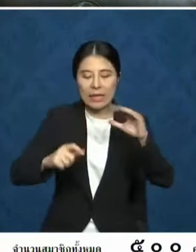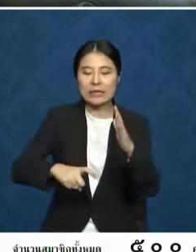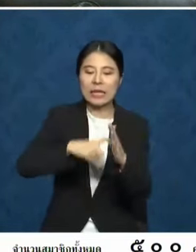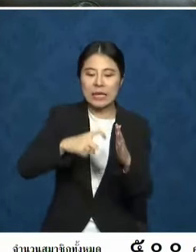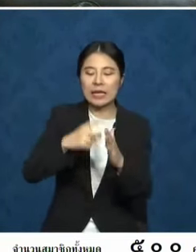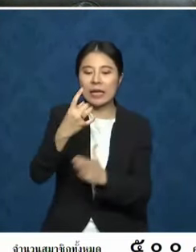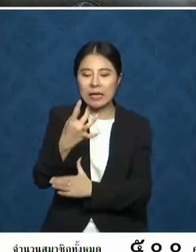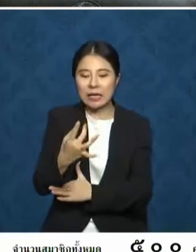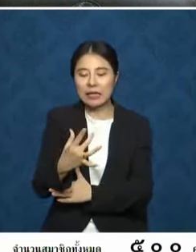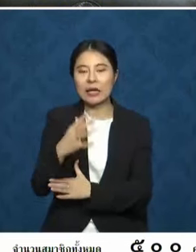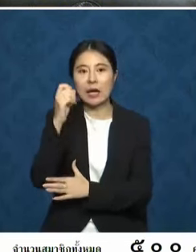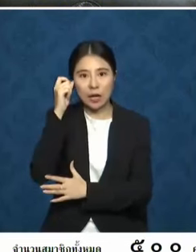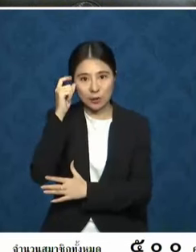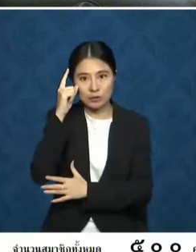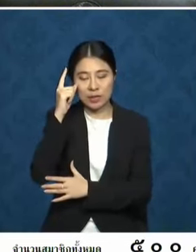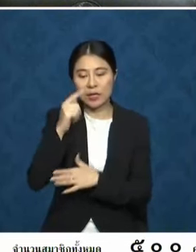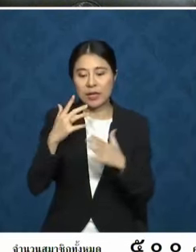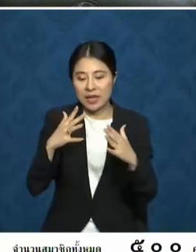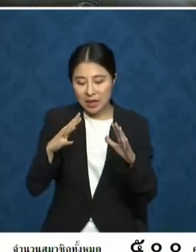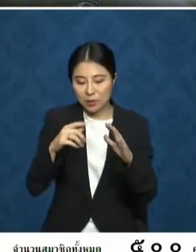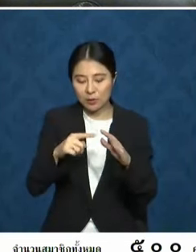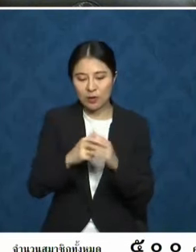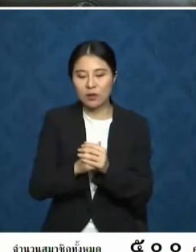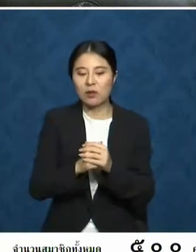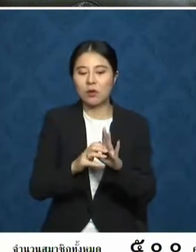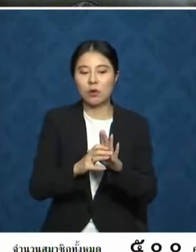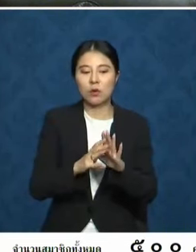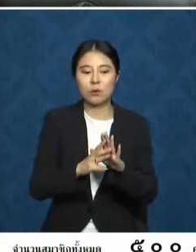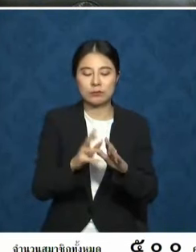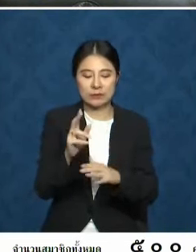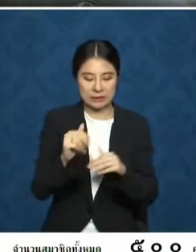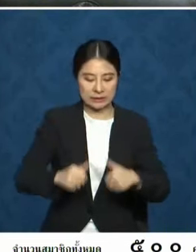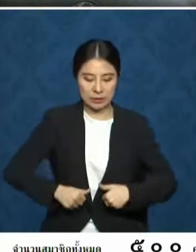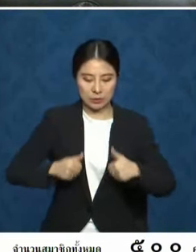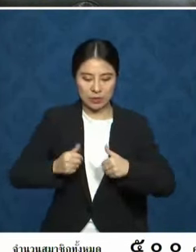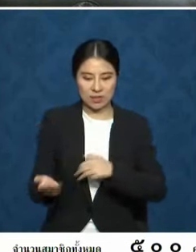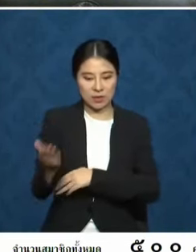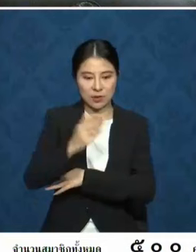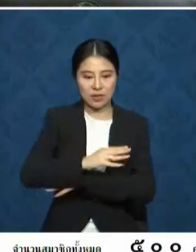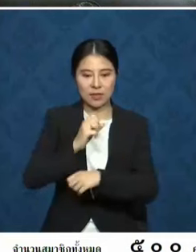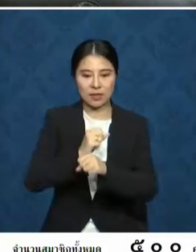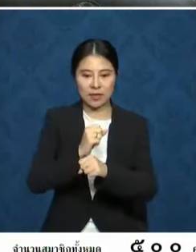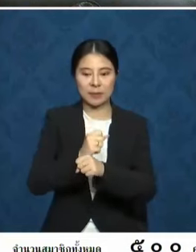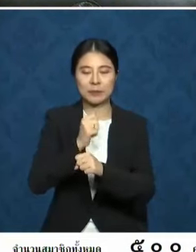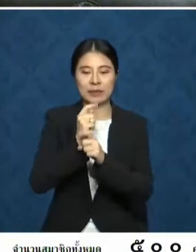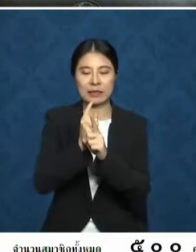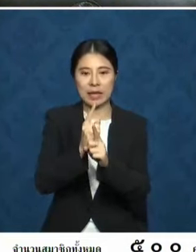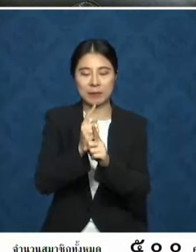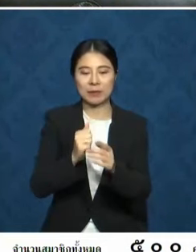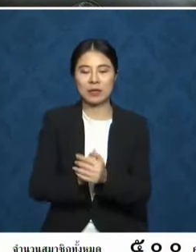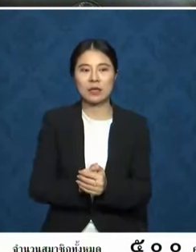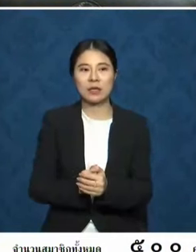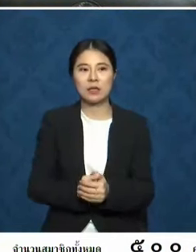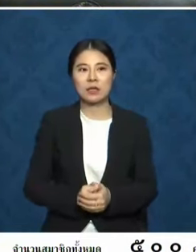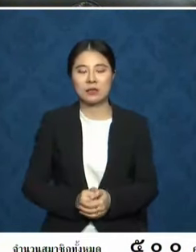ก็รสความงมงายลกนนะครัให้มันชัดเจนมากินขึ้นเราจะ fluidITY จากนั้สพิ Wiederท